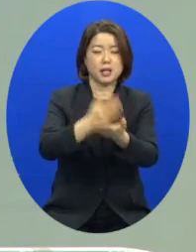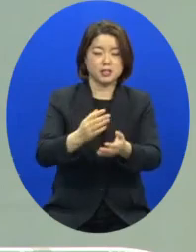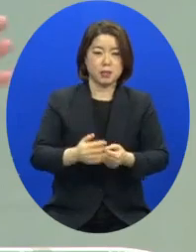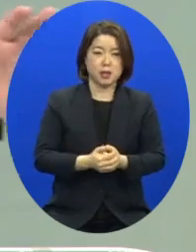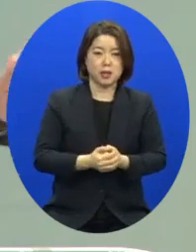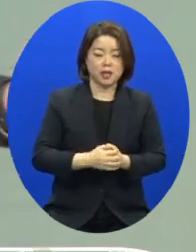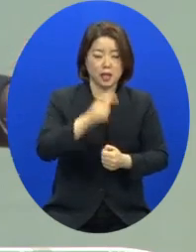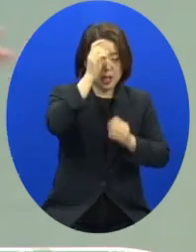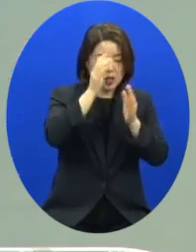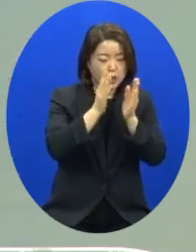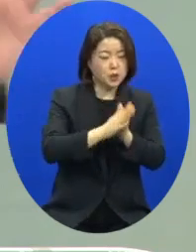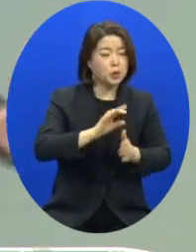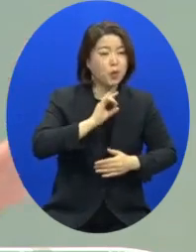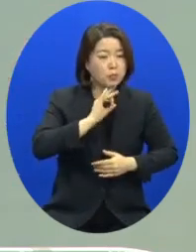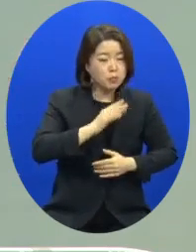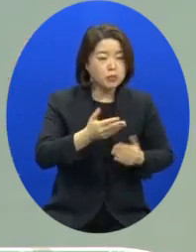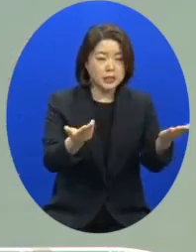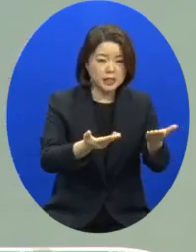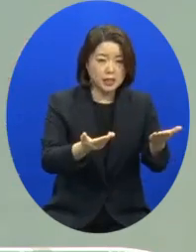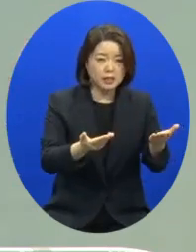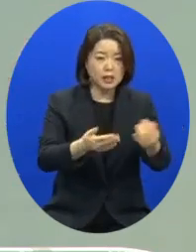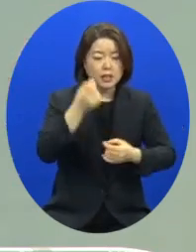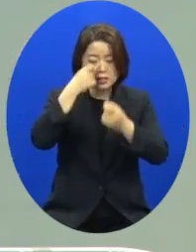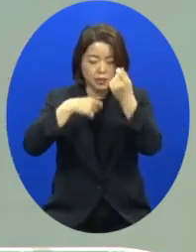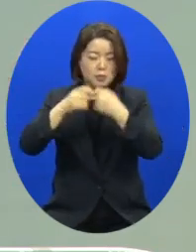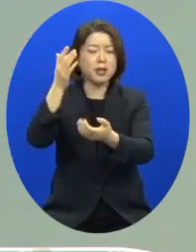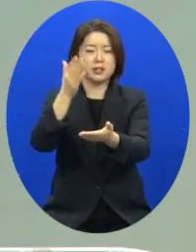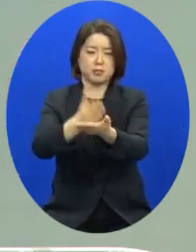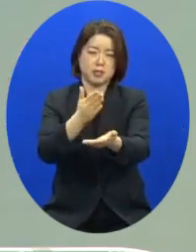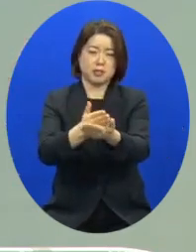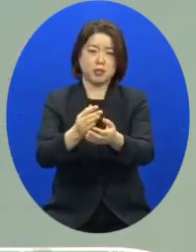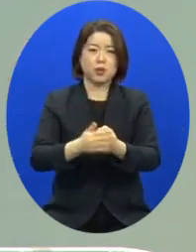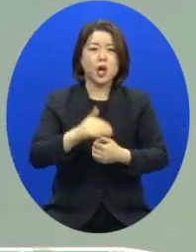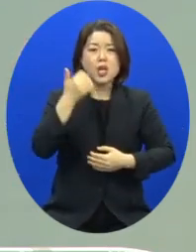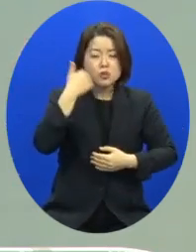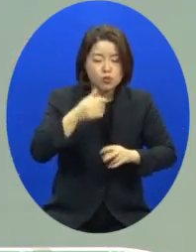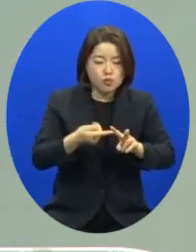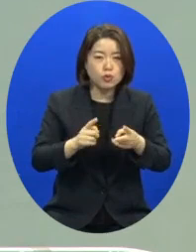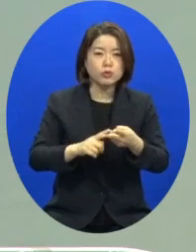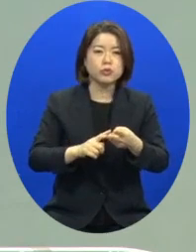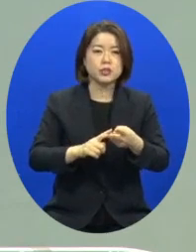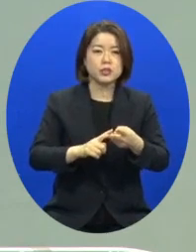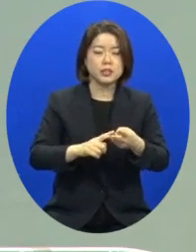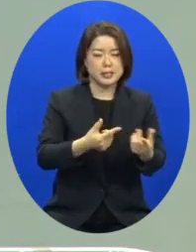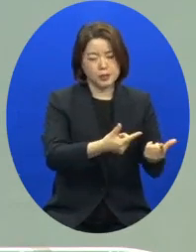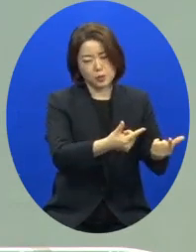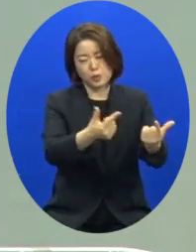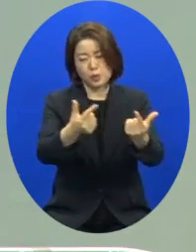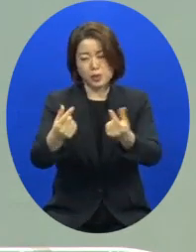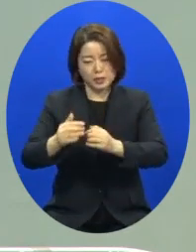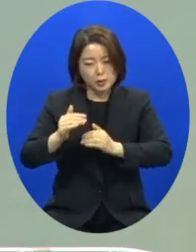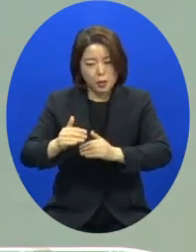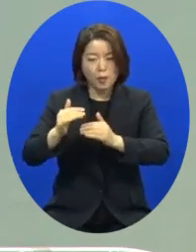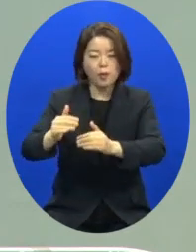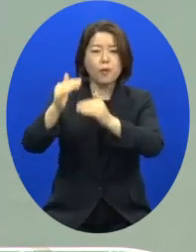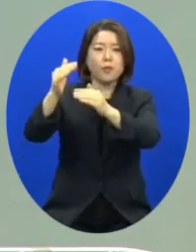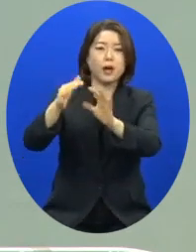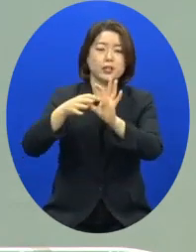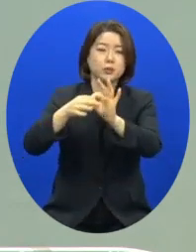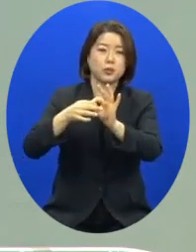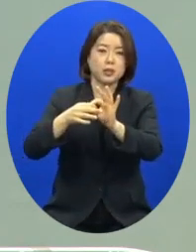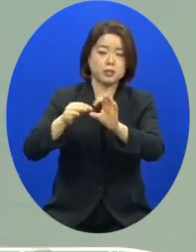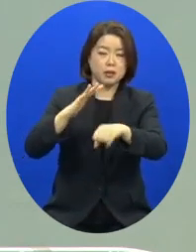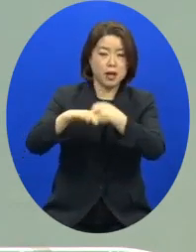기도밖에는 할 수 있는 일이 없습니까? 슬퍼하지 마시기 바랍니다. 누구든지 다 그런 과정을 통하여